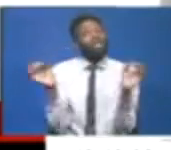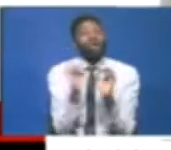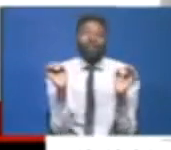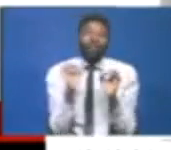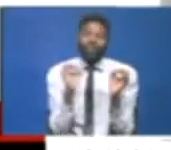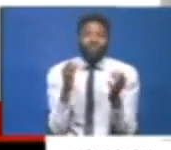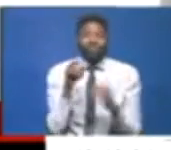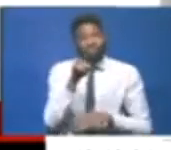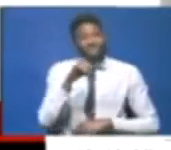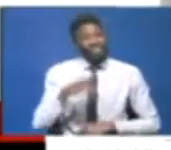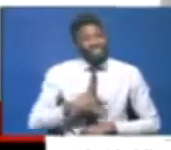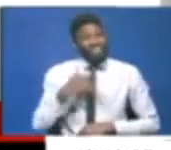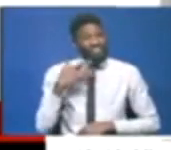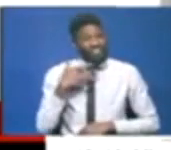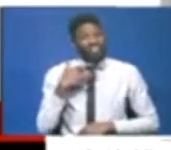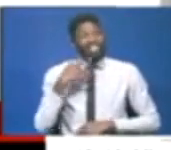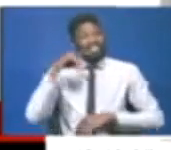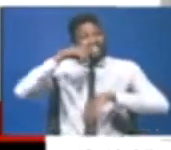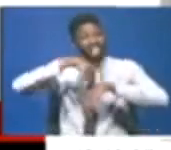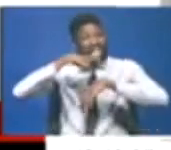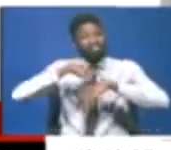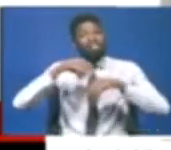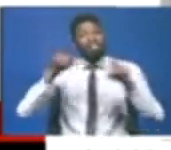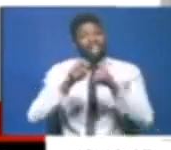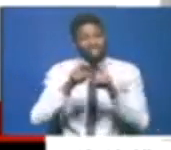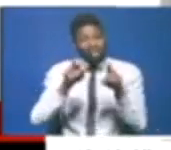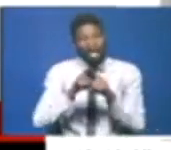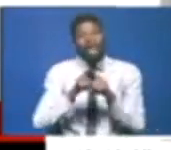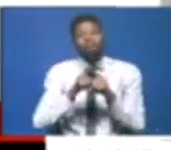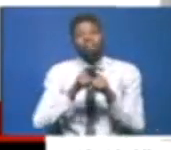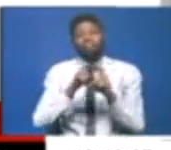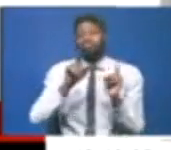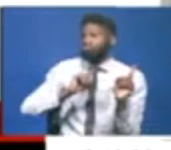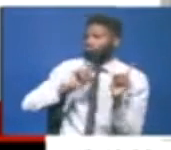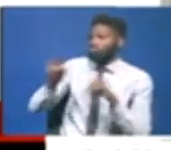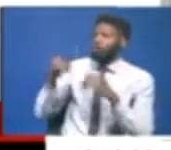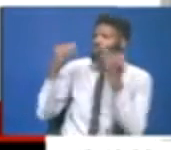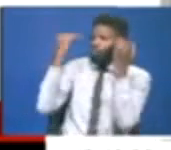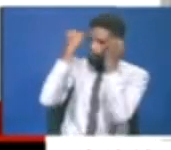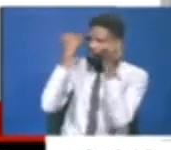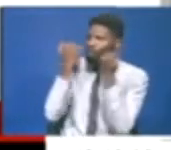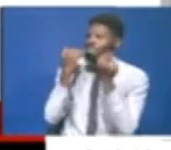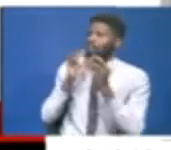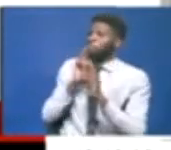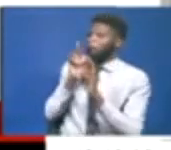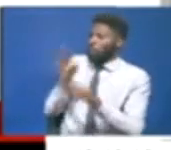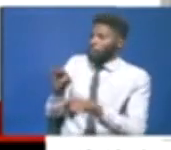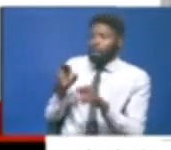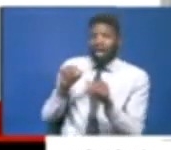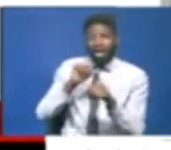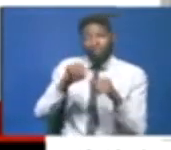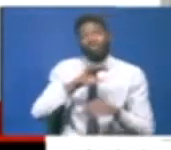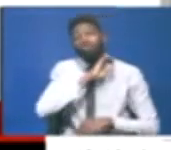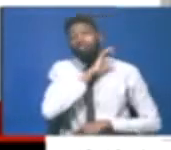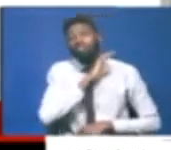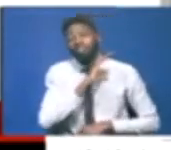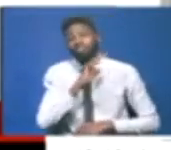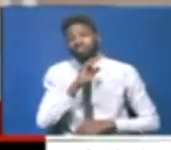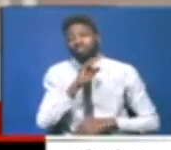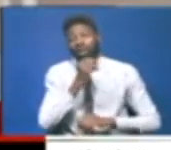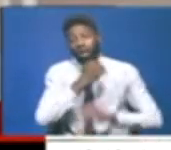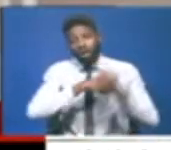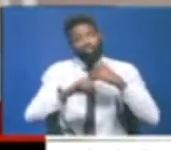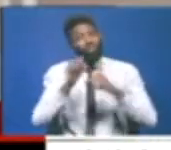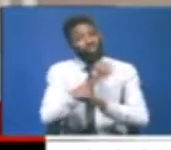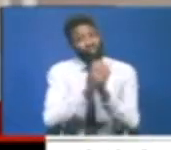imani kufika pale kwenye idara ya mahakama kama kuwasilisha kesi kuhusiana na pengine malisha. Mimi ninayo